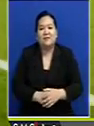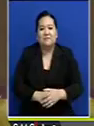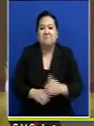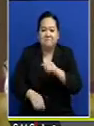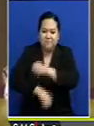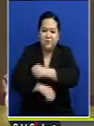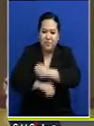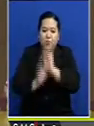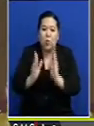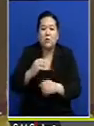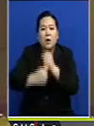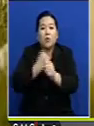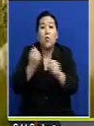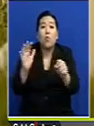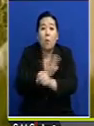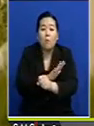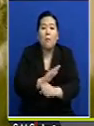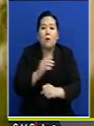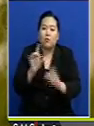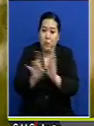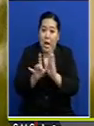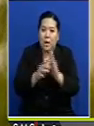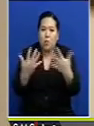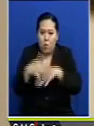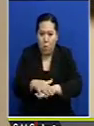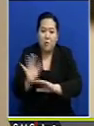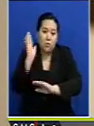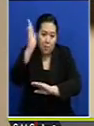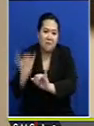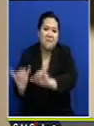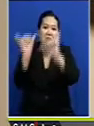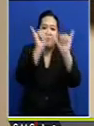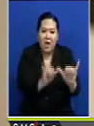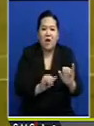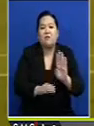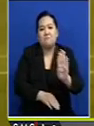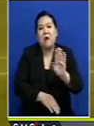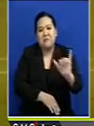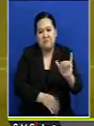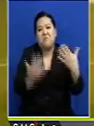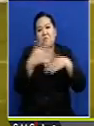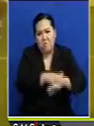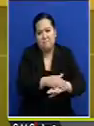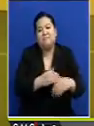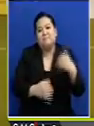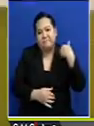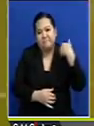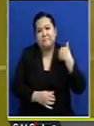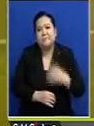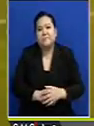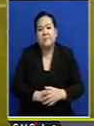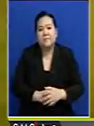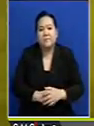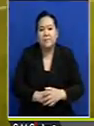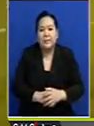มสุดท้ายก่อนที่ฤดูกาลหน้าเขาจะย้ายไปร่วมทีมกับเสือใต้บาเยอร์มินิกนะครับด้านกลางมีจูเลียนไวเกิลด้วยครับล่าสุ